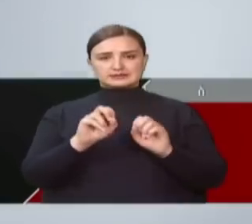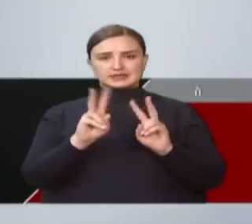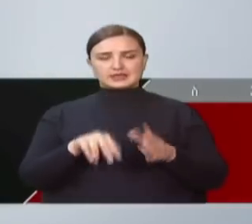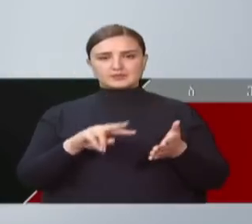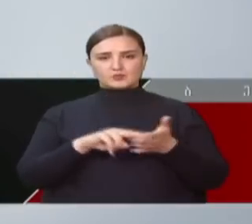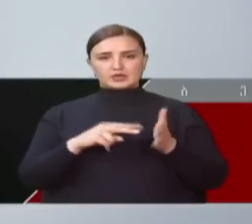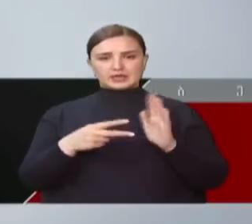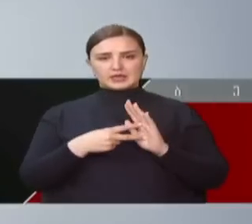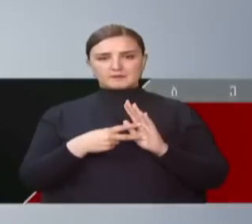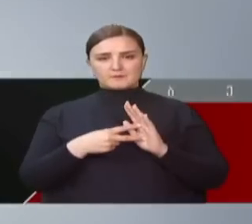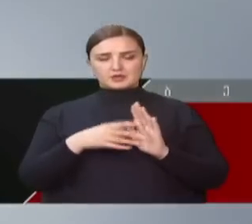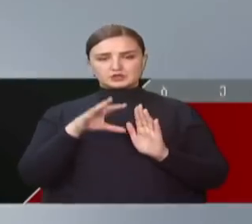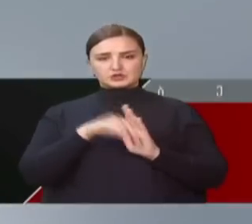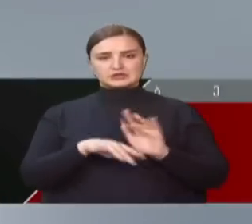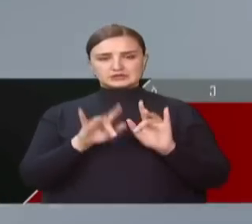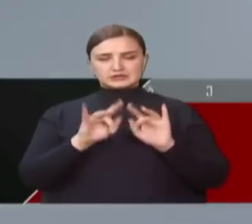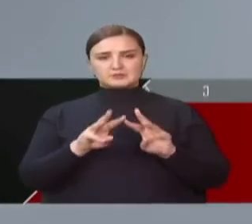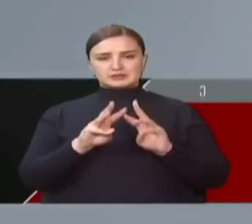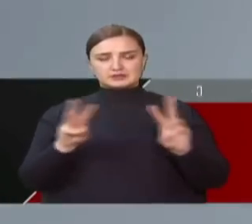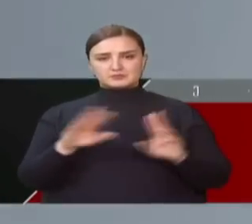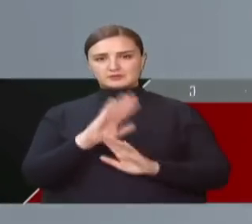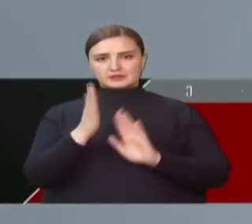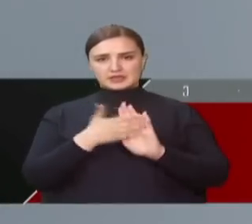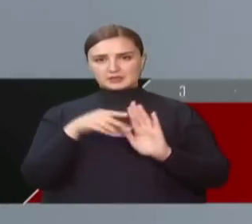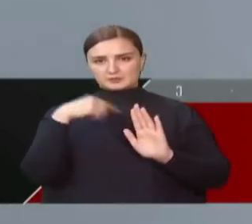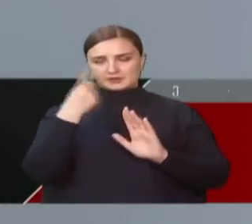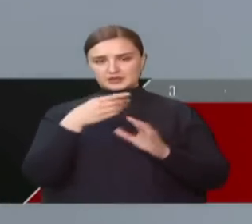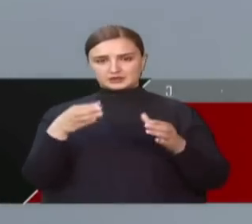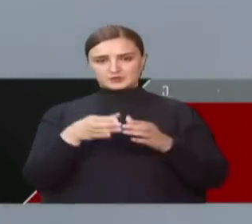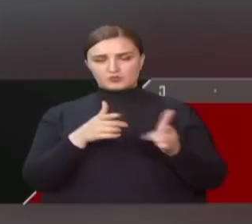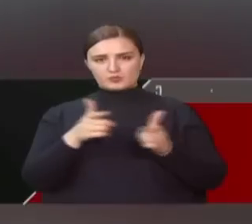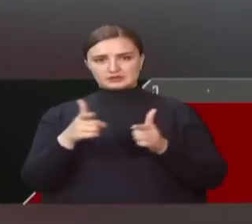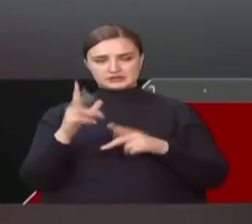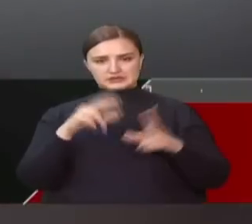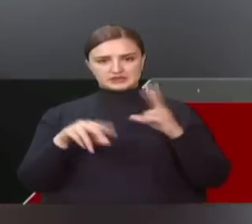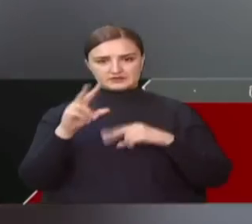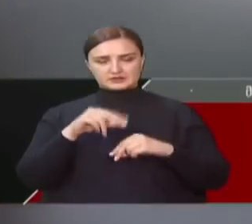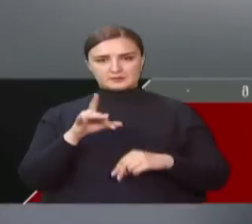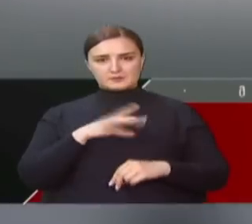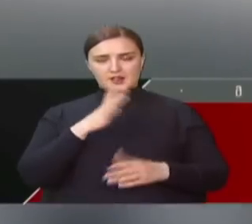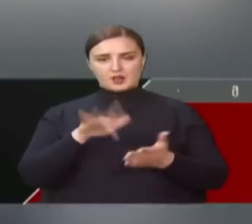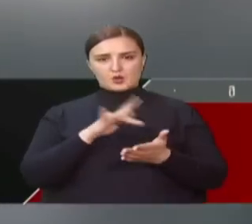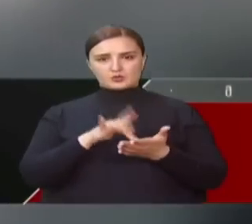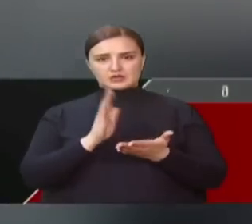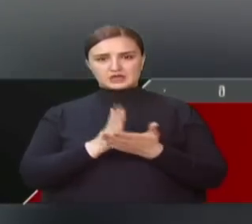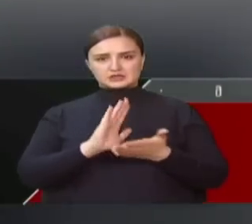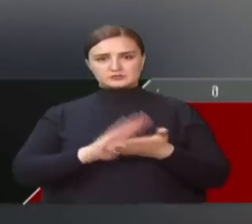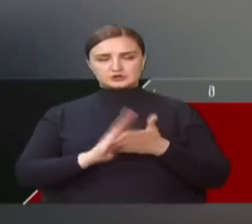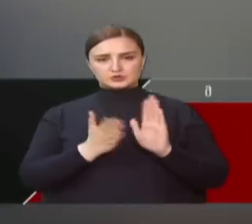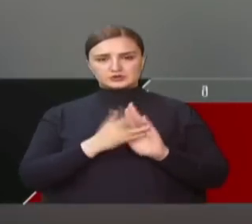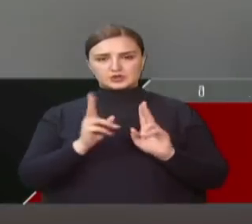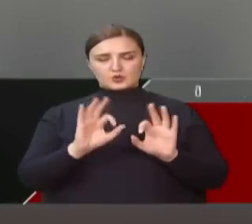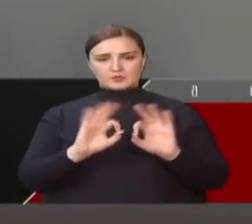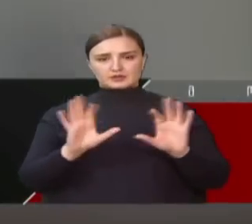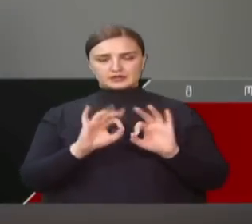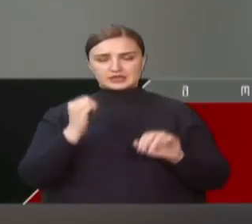gegma romelis olkis shinagan sakmeta saministros mteli piradi shemadgelobis mobilizatsias itvalisnebs. Belgorodchi arsebul vitarebaze komentari